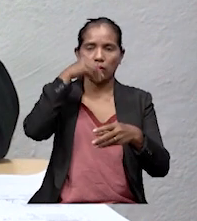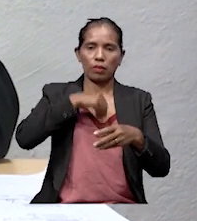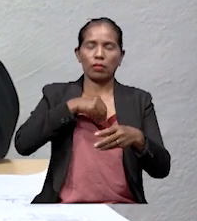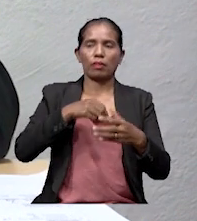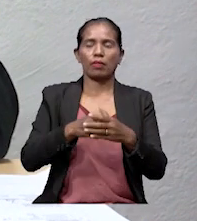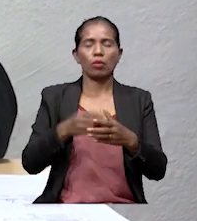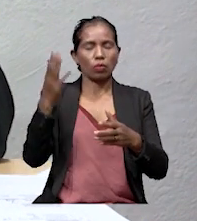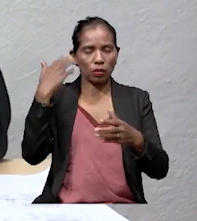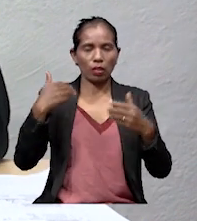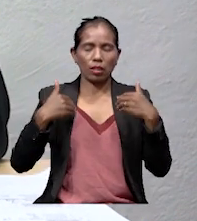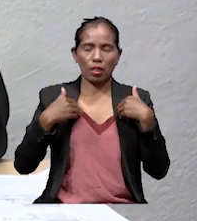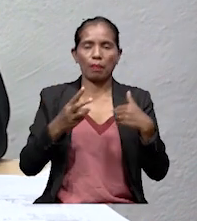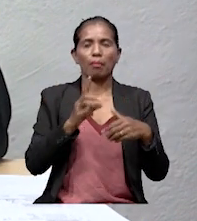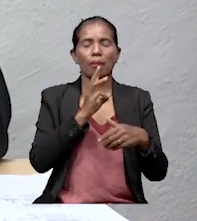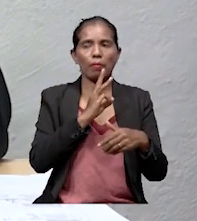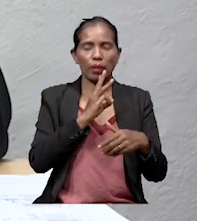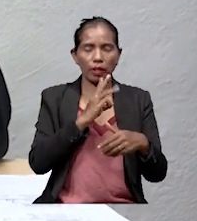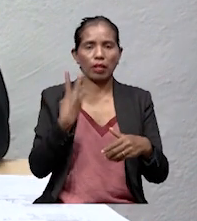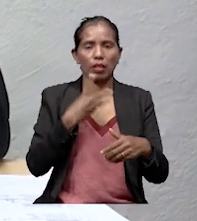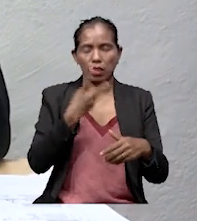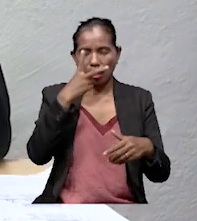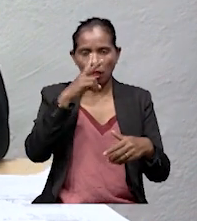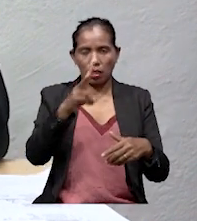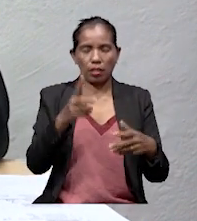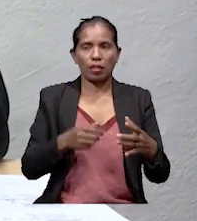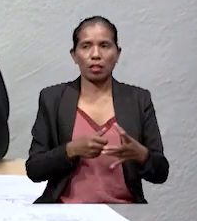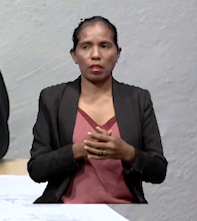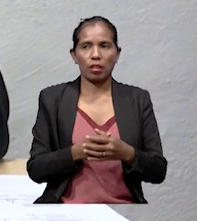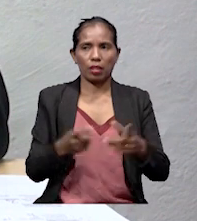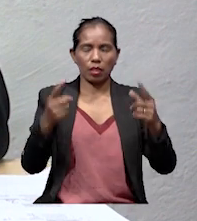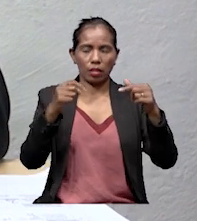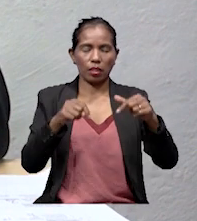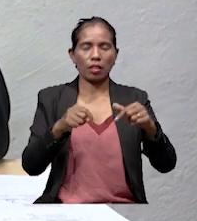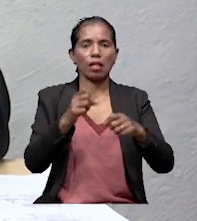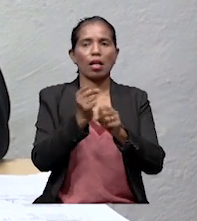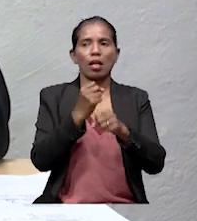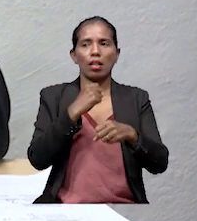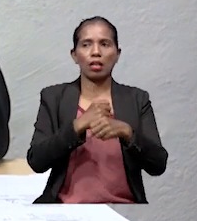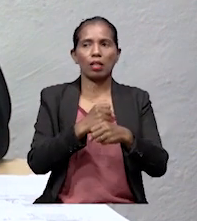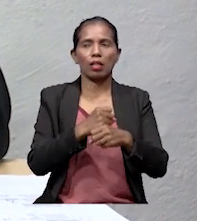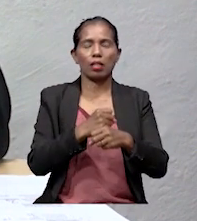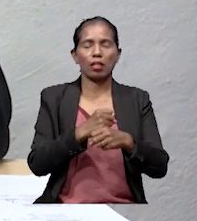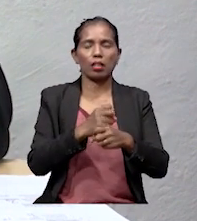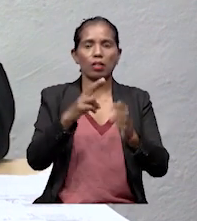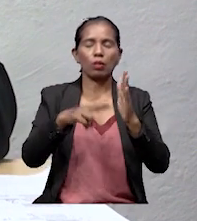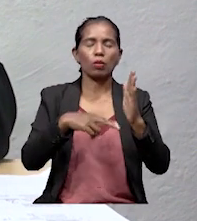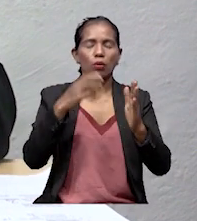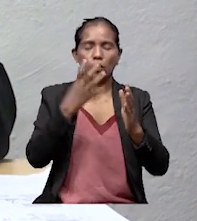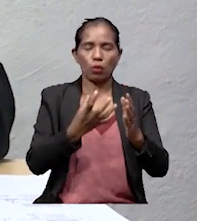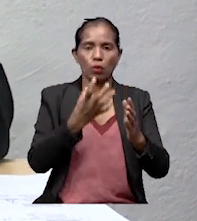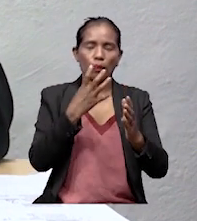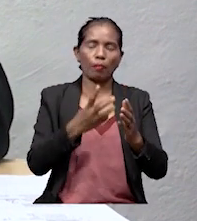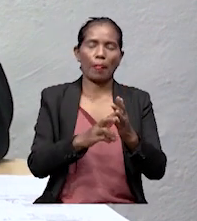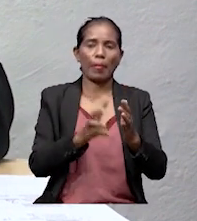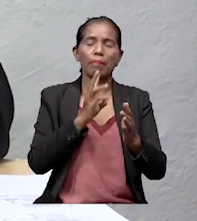ya duni be ya na ba ni tare kata ya na ba kan buat oksigen mai ne kan ni ni hu be ni nak suling ala